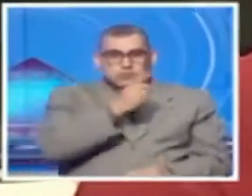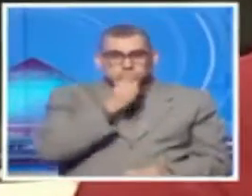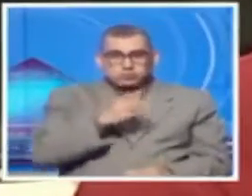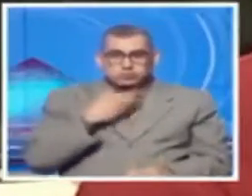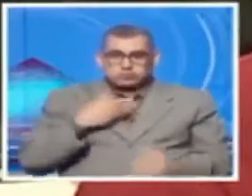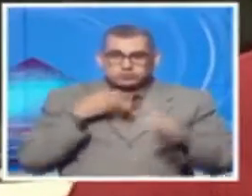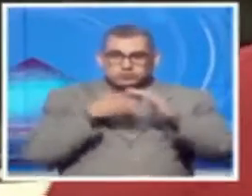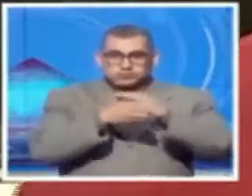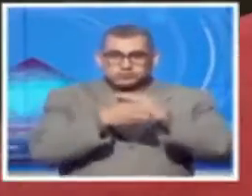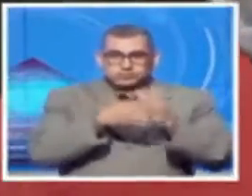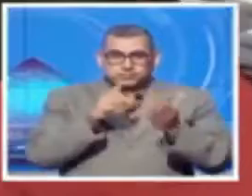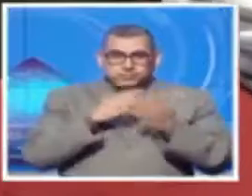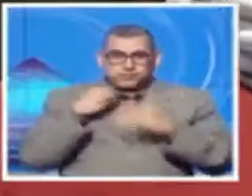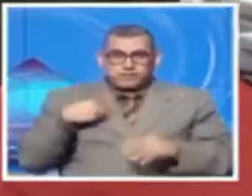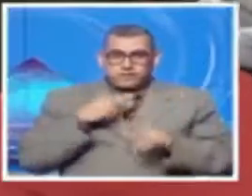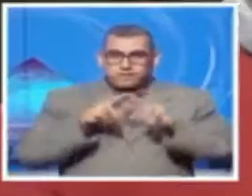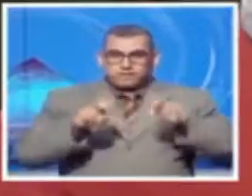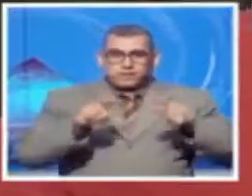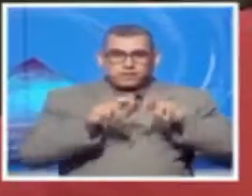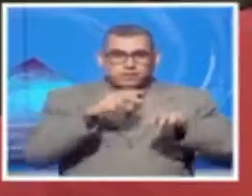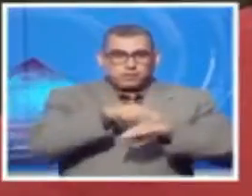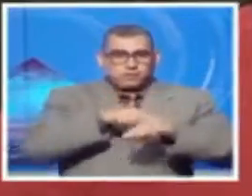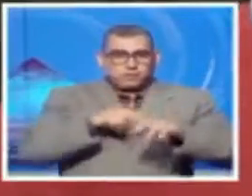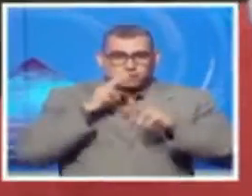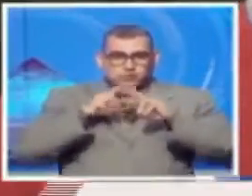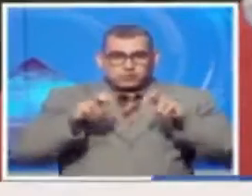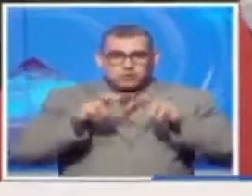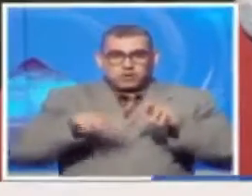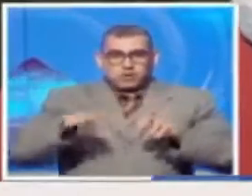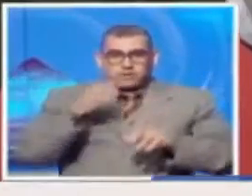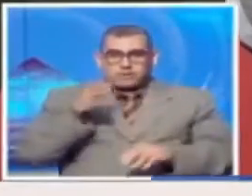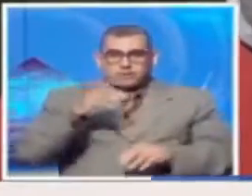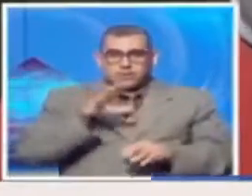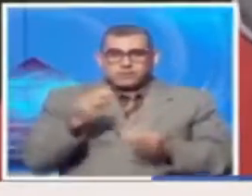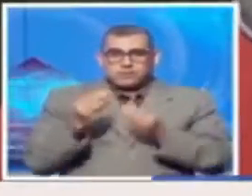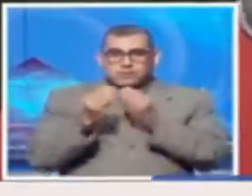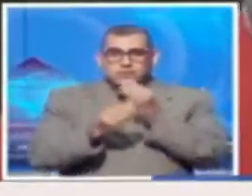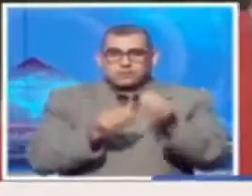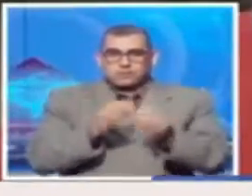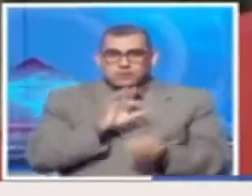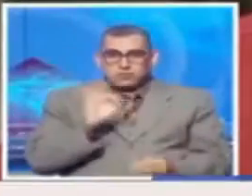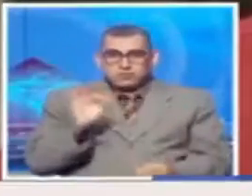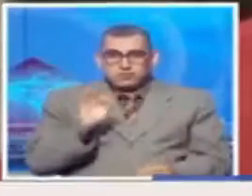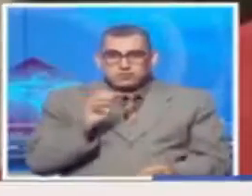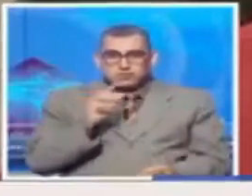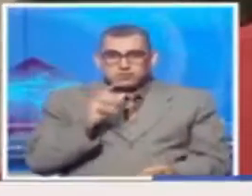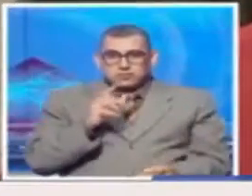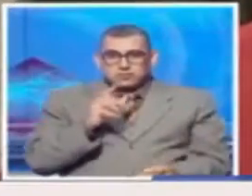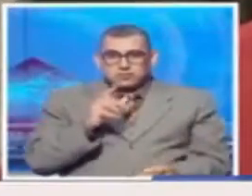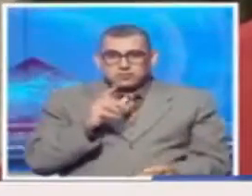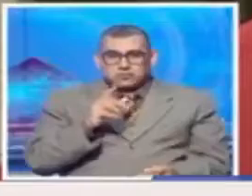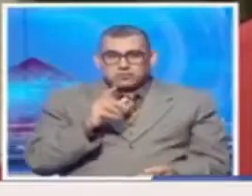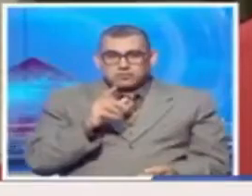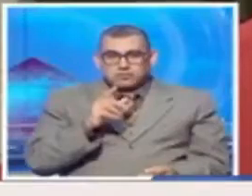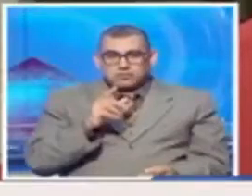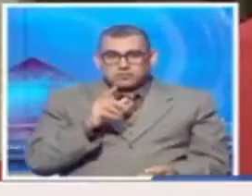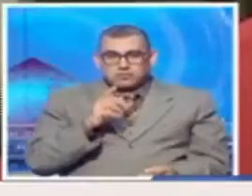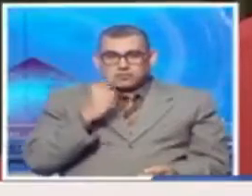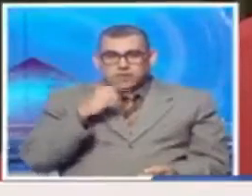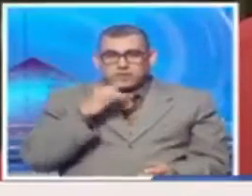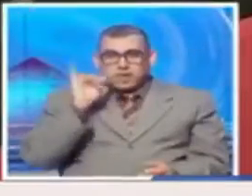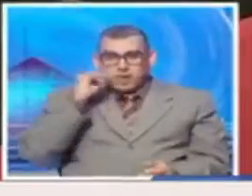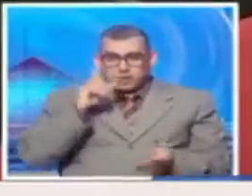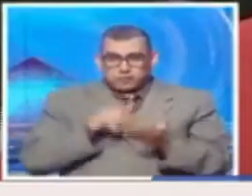بندخل حضرتك بنفتش على كل ما هو على كل الأماكن اللي بتقدم منتج ذات أصل